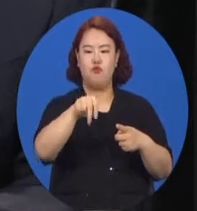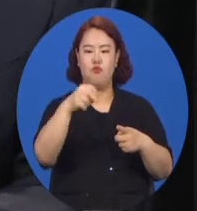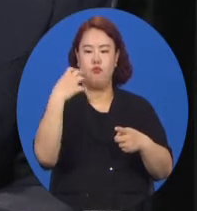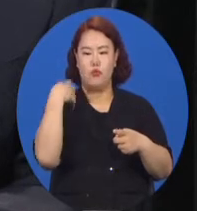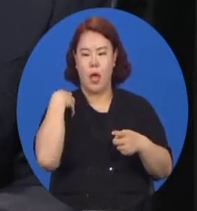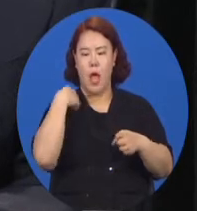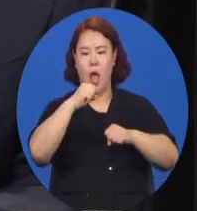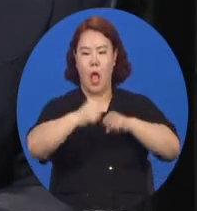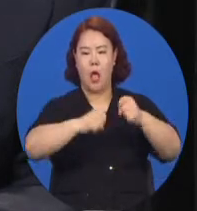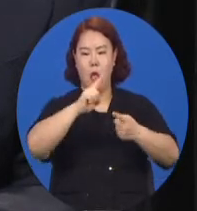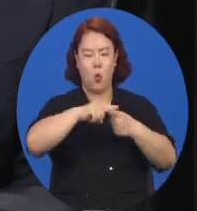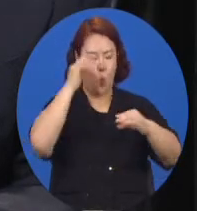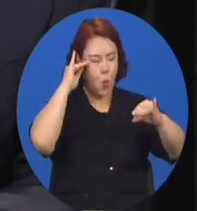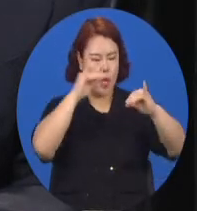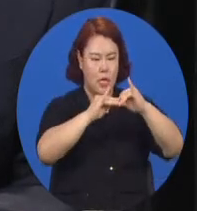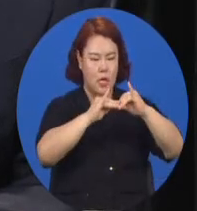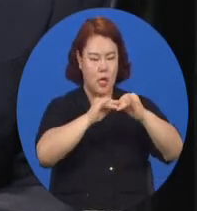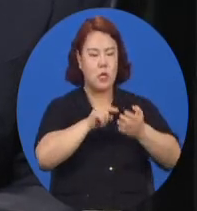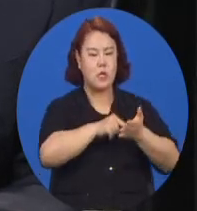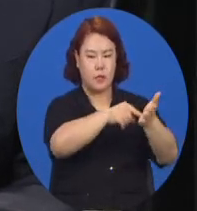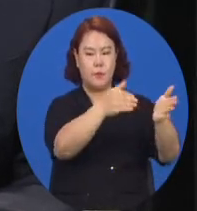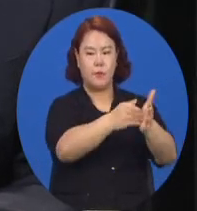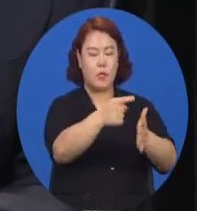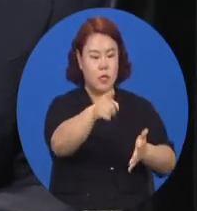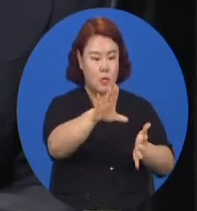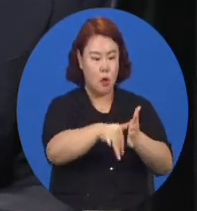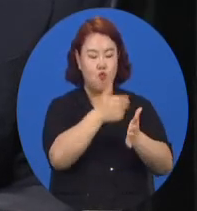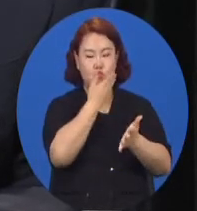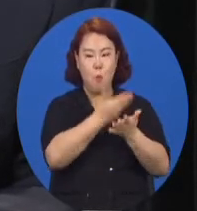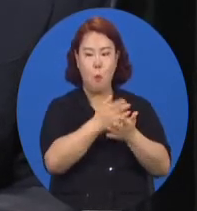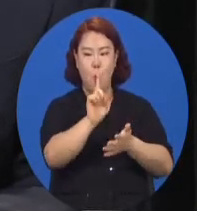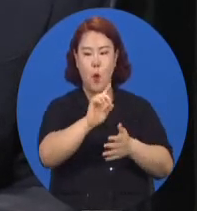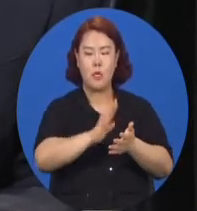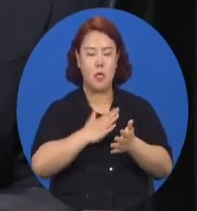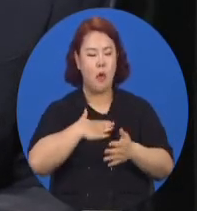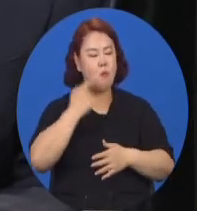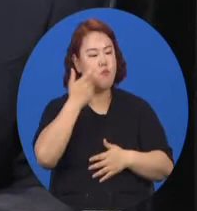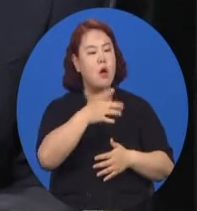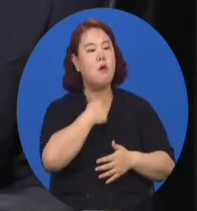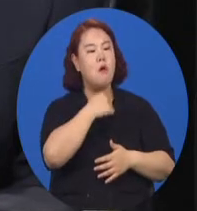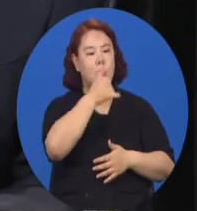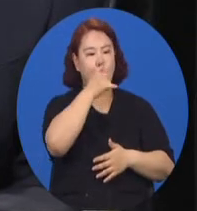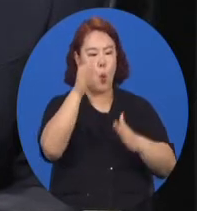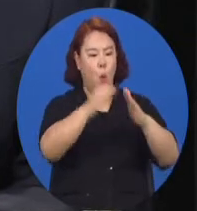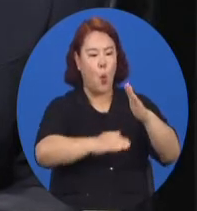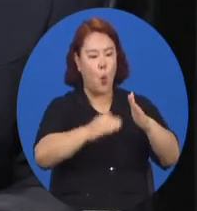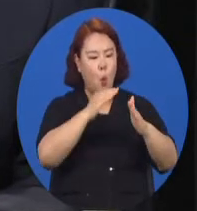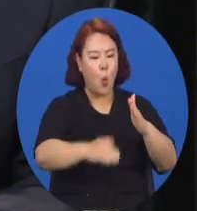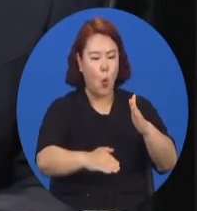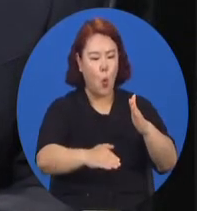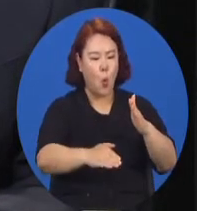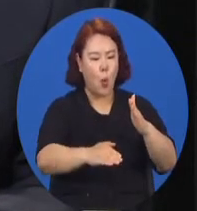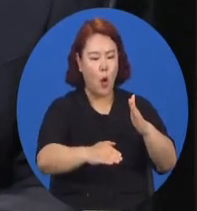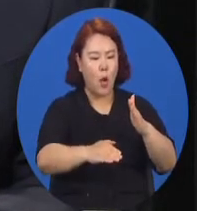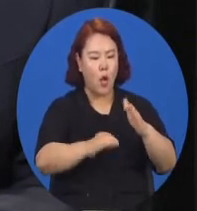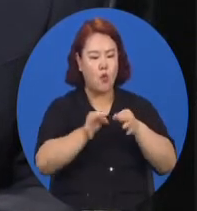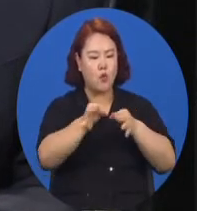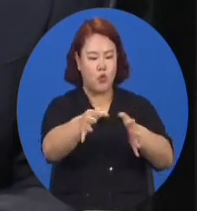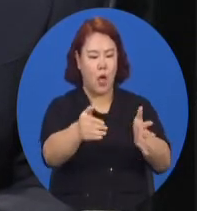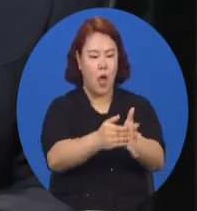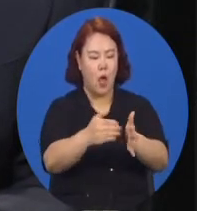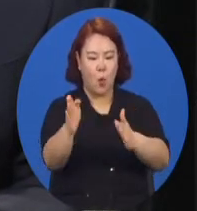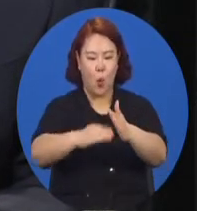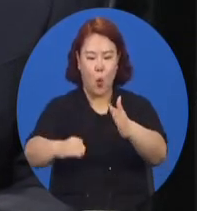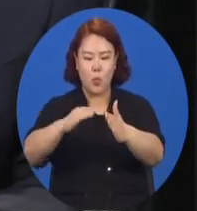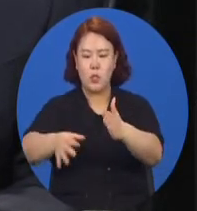그때 당시에 주요했던 것이 뭐냐면 제가 그런 질문을 했는데 공공 부분에 투자돼서 공적 이익을